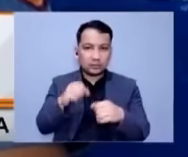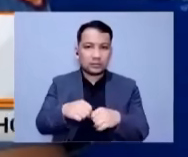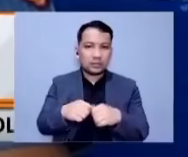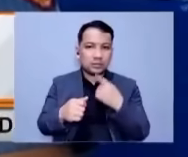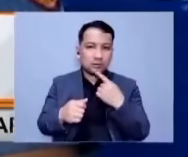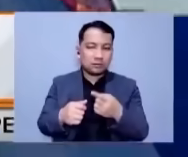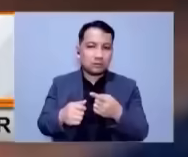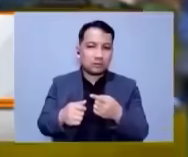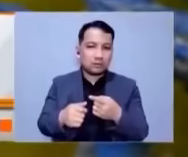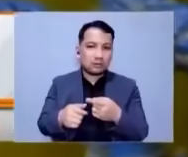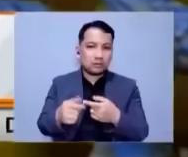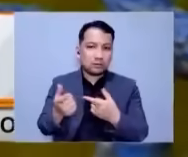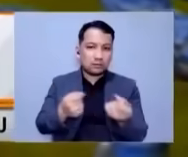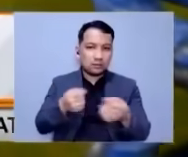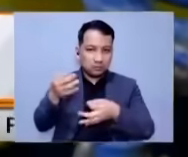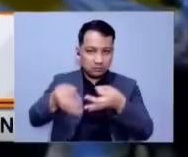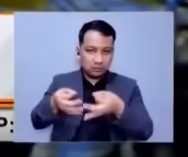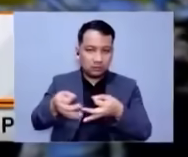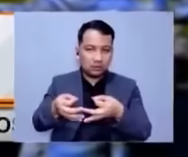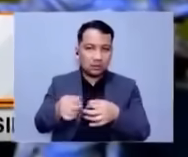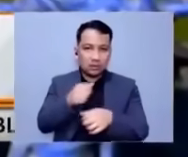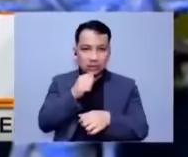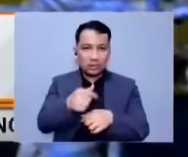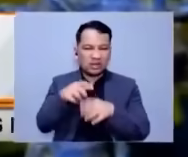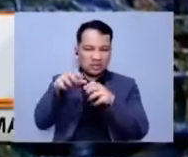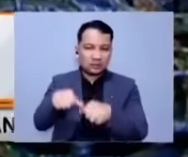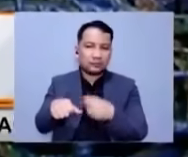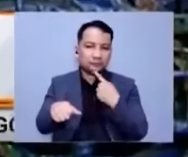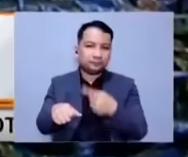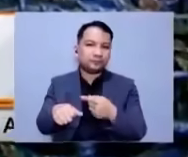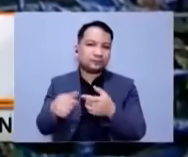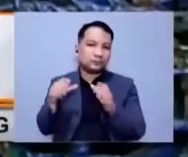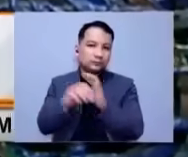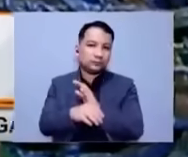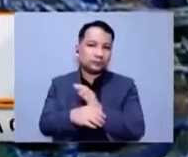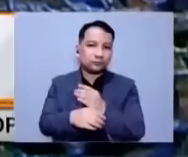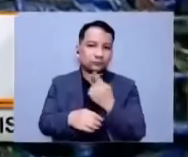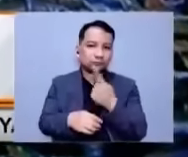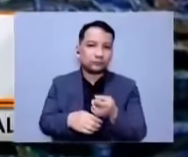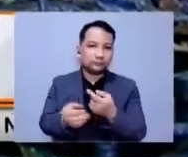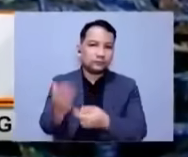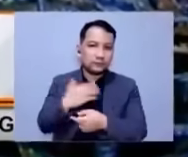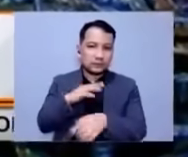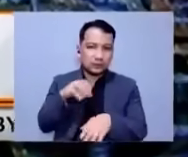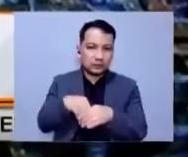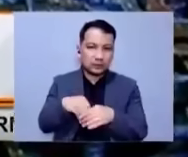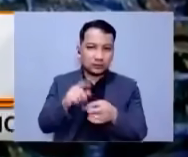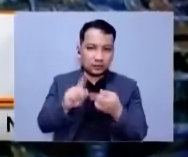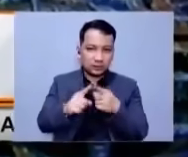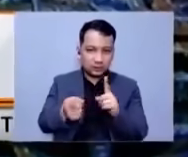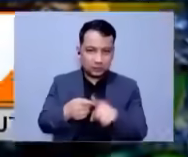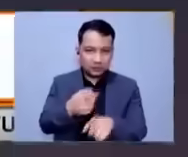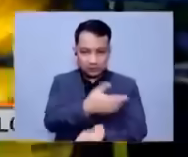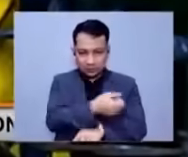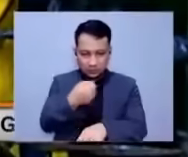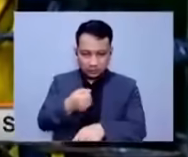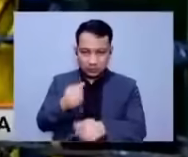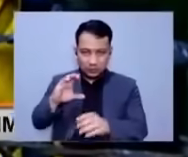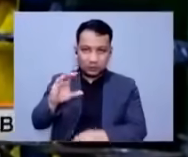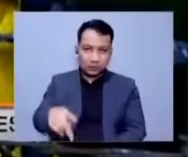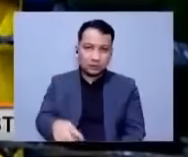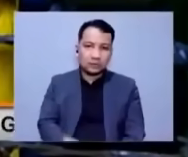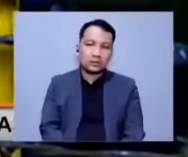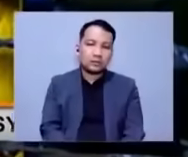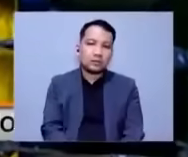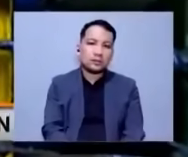po nating hustisya. Di na itinanggi ng na-arrest ng sospek ang krimen, pero naaya lang daw siya ng kaibigan na manghablot ng cellphone. Nabukso lang